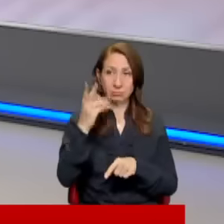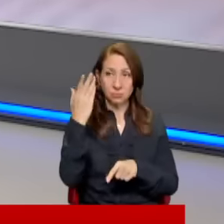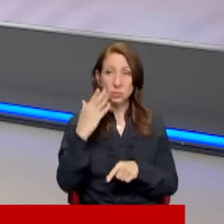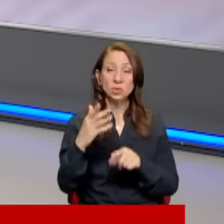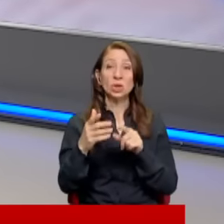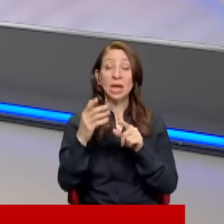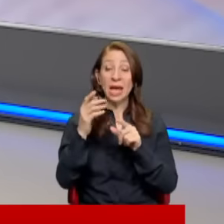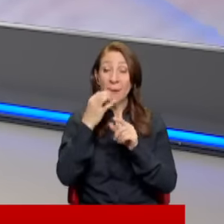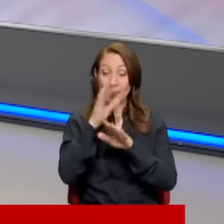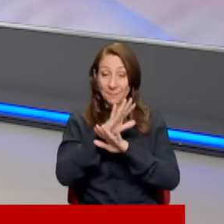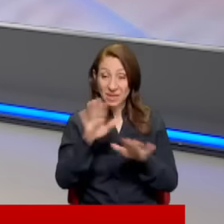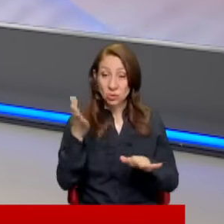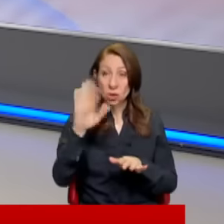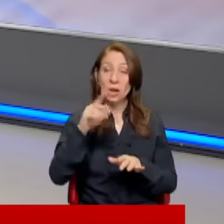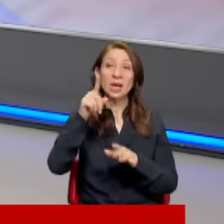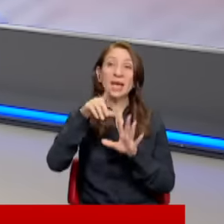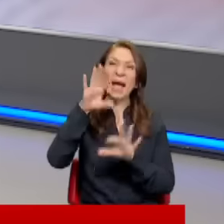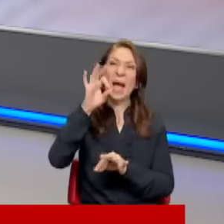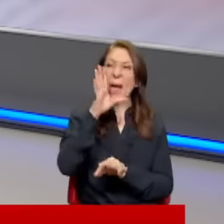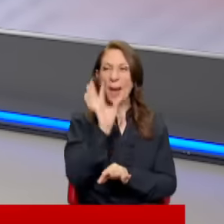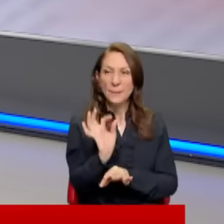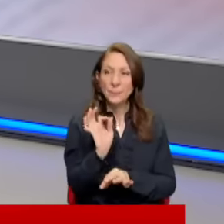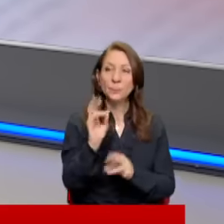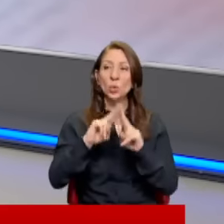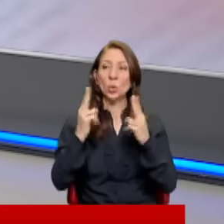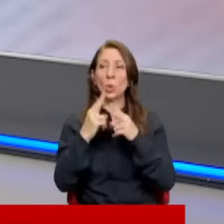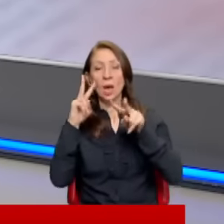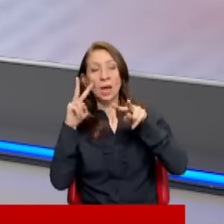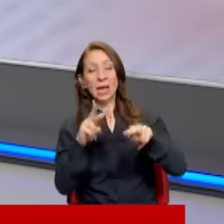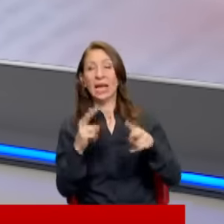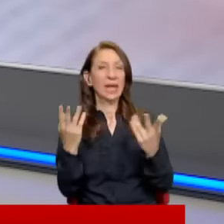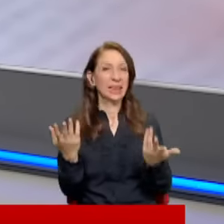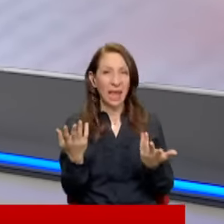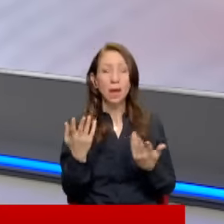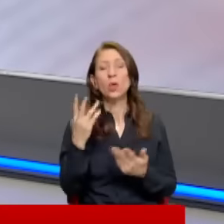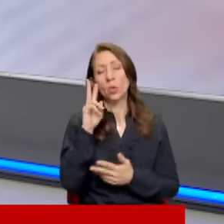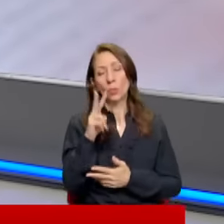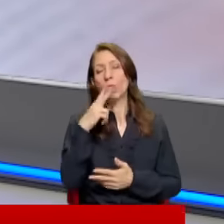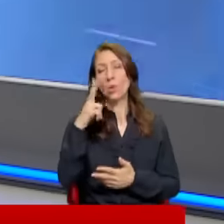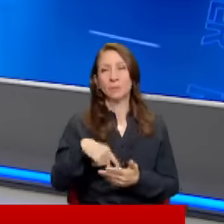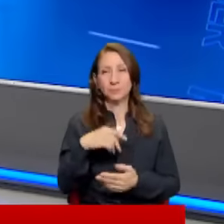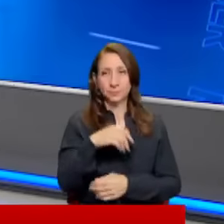dönüşte reisi kimdir dünya onu nasıl tanıyor Onu